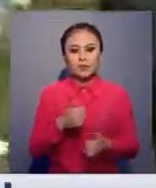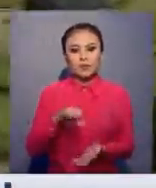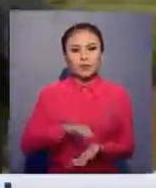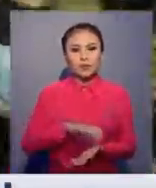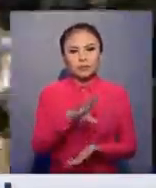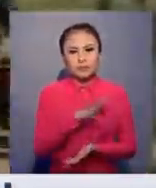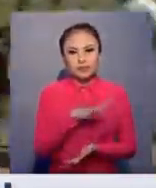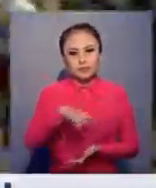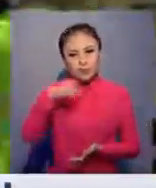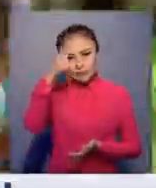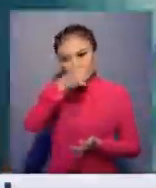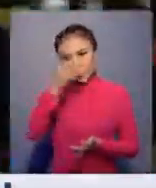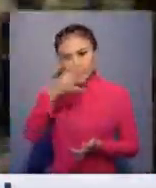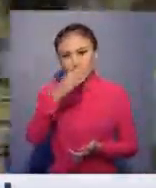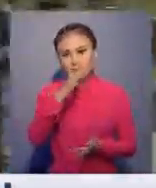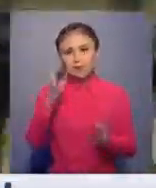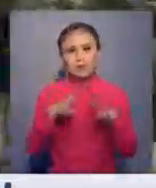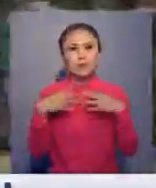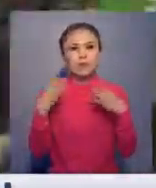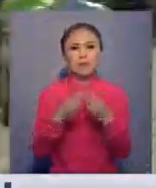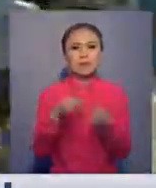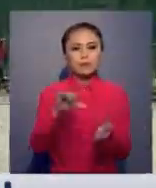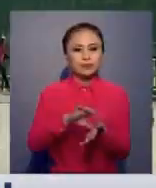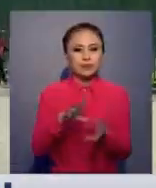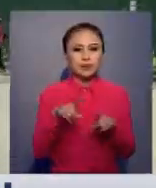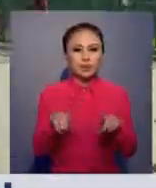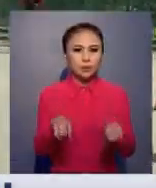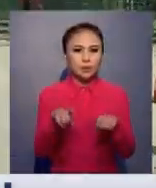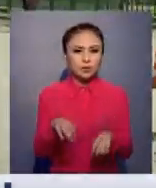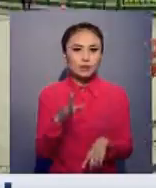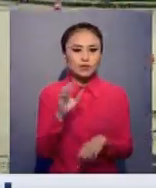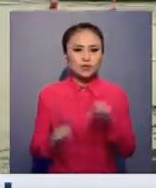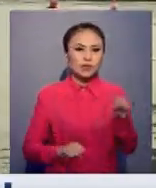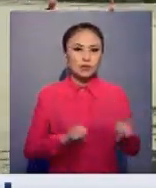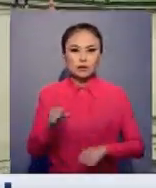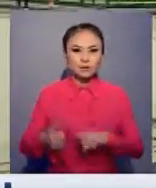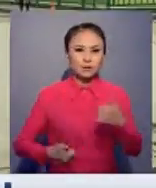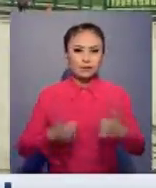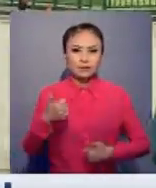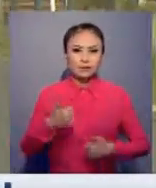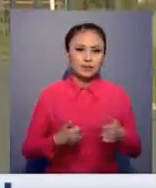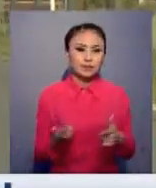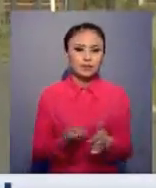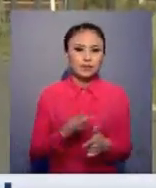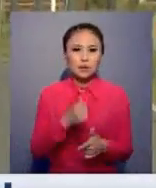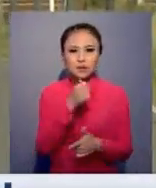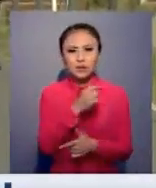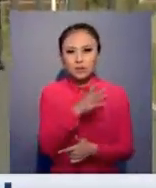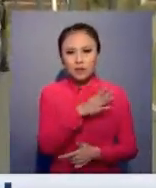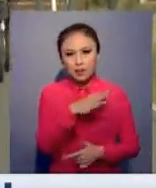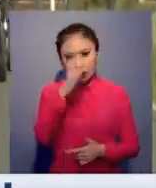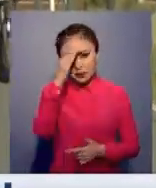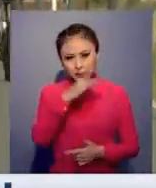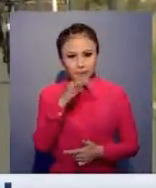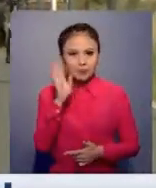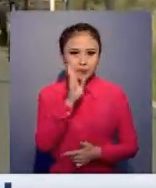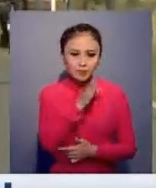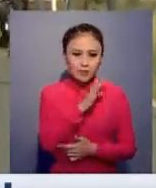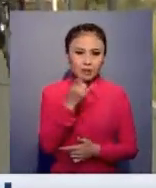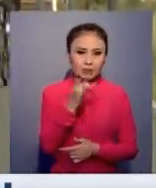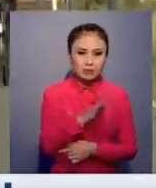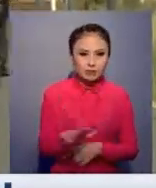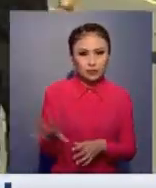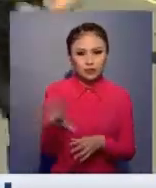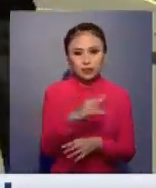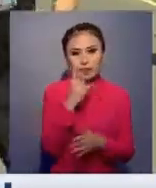бәсекеге айналған. Биылғы шараға 40-тан астам отбасы қатысты. Олар жүгіру және вело жарыс бойынша сынға түсті. Кейін әкесі,